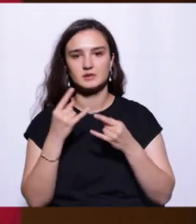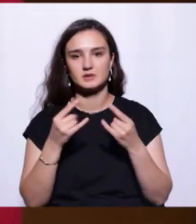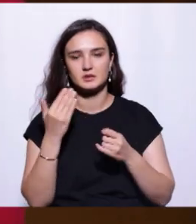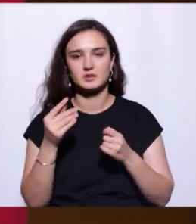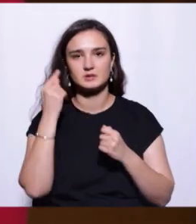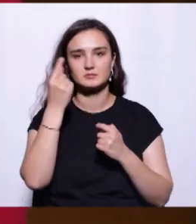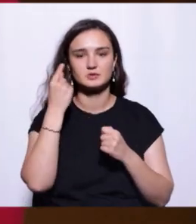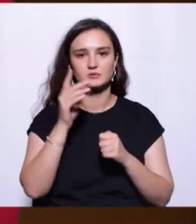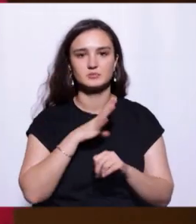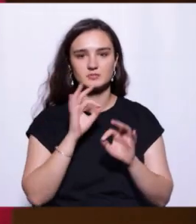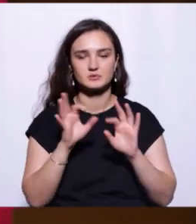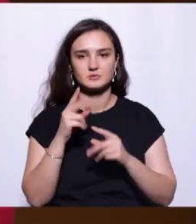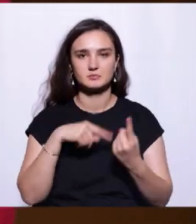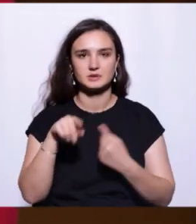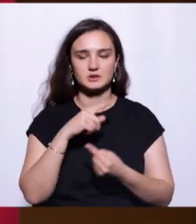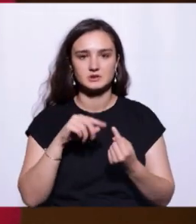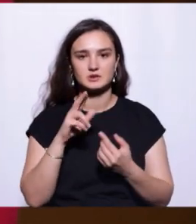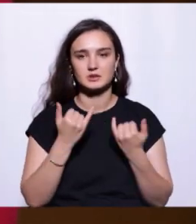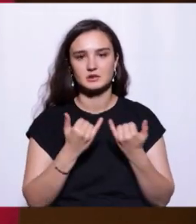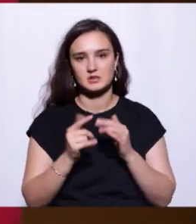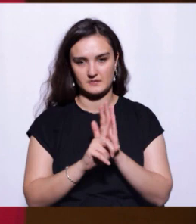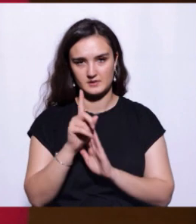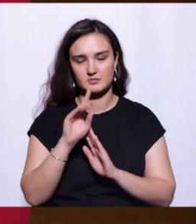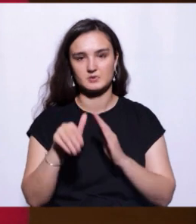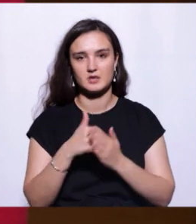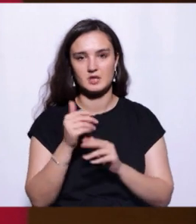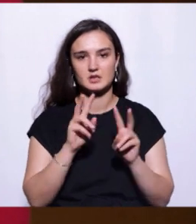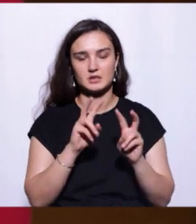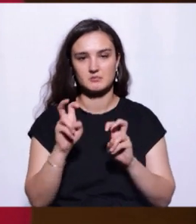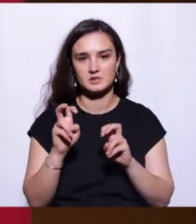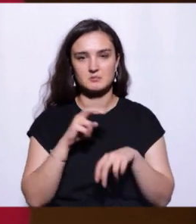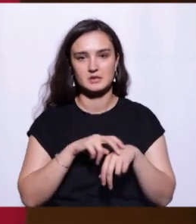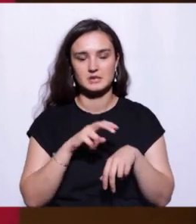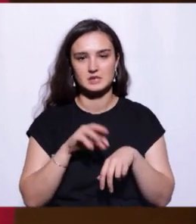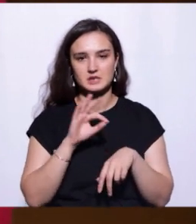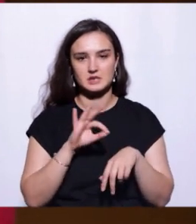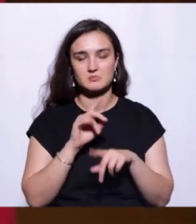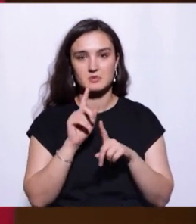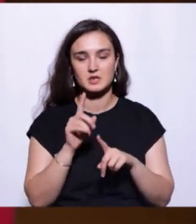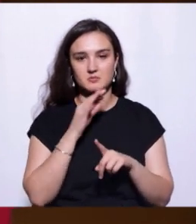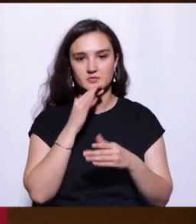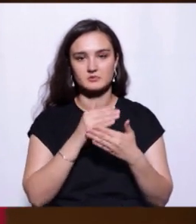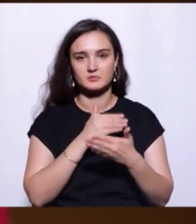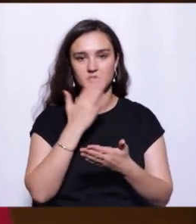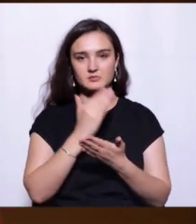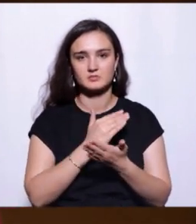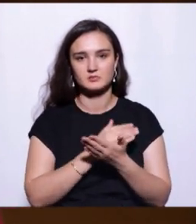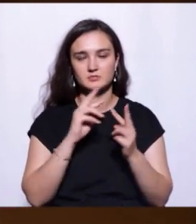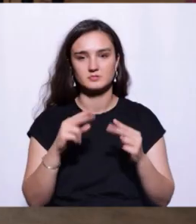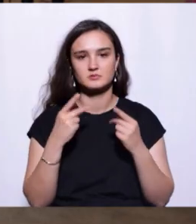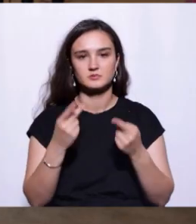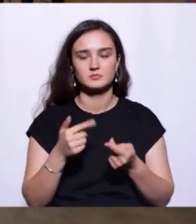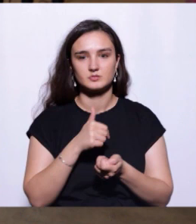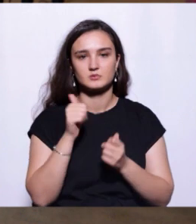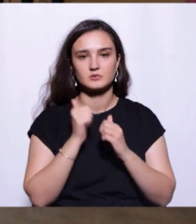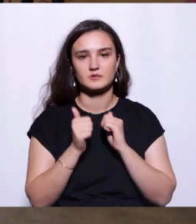ვისაუბრეთ ფსიქოლოგიაზე და ბიზნესზე. დღეს კი დავიწყებთ ახალ თემას მედიცინას. თუმცა, ვიდრე უშუალოდ გაკვეთილზე გადავიდოდეთ,